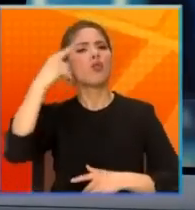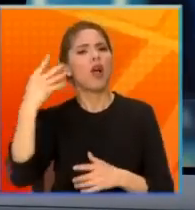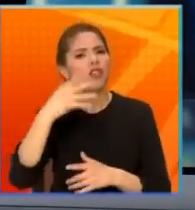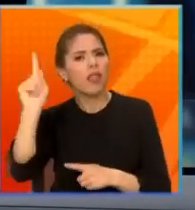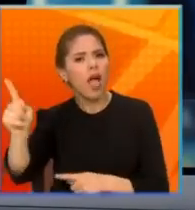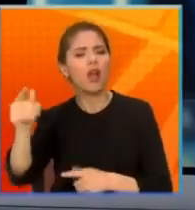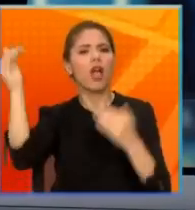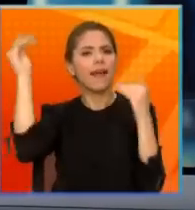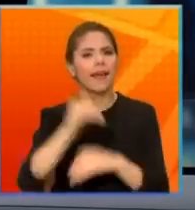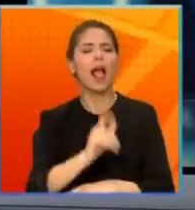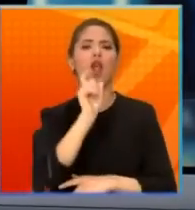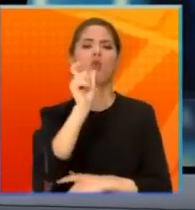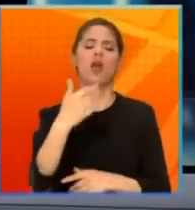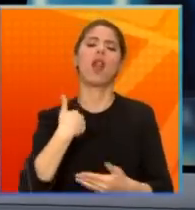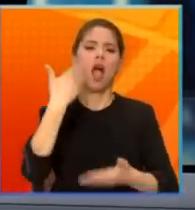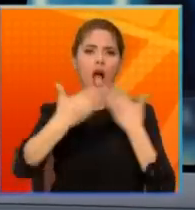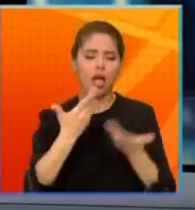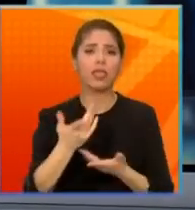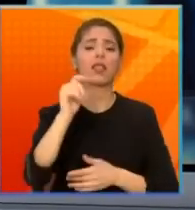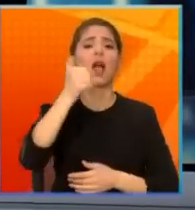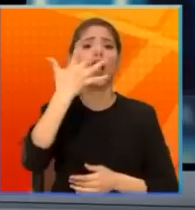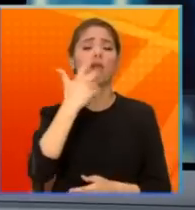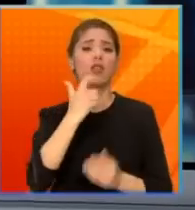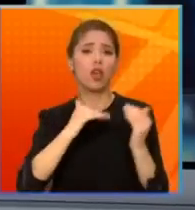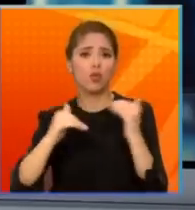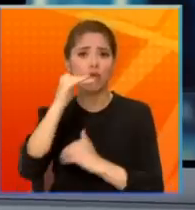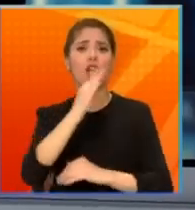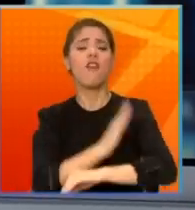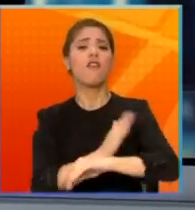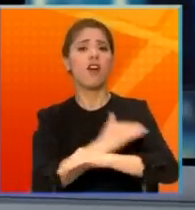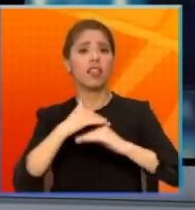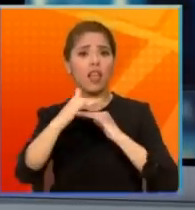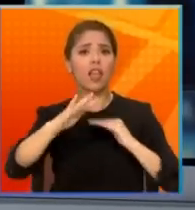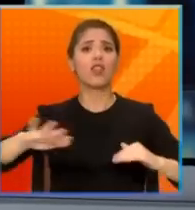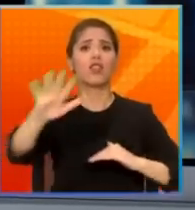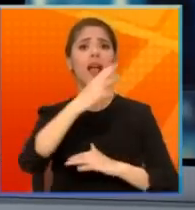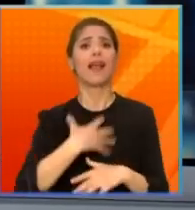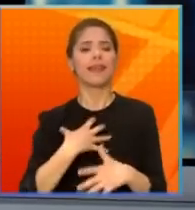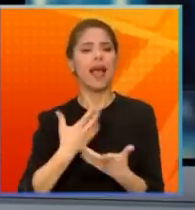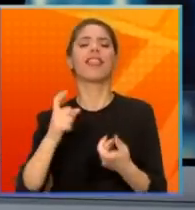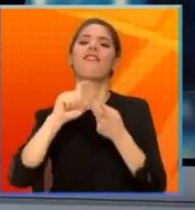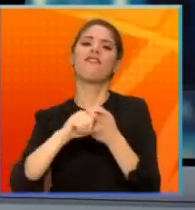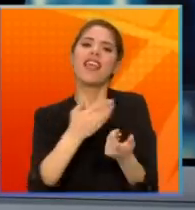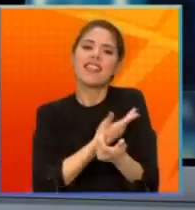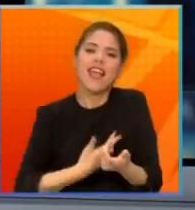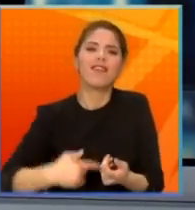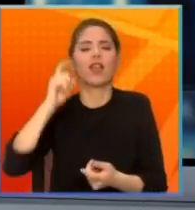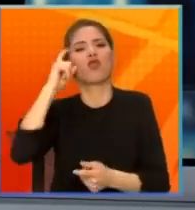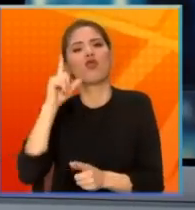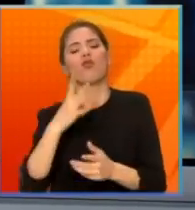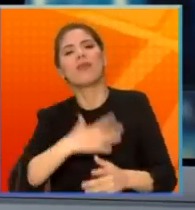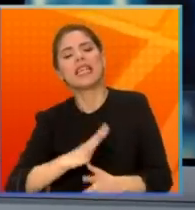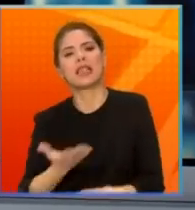Cumhurbaşkanı Erdoğan'dan gelen uyarıları taşıdık ekrana. 65 yaşın üstündeki vatandaşlardan kendilerini ve